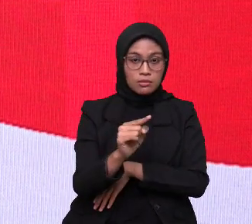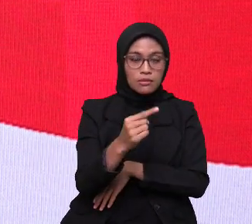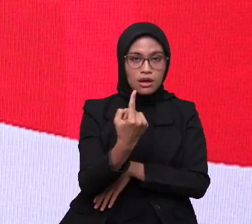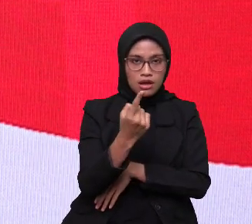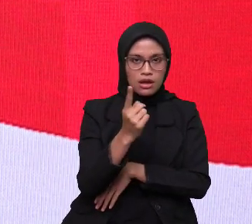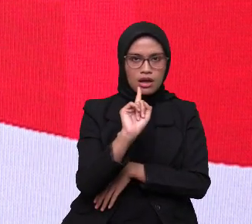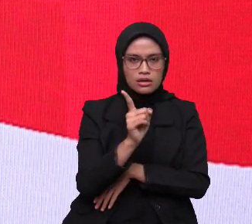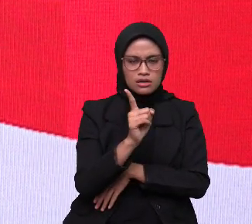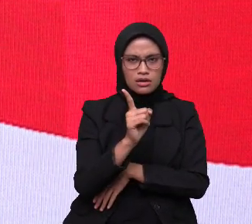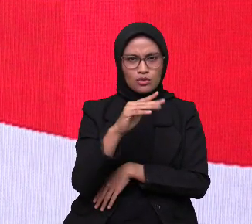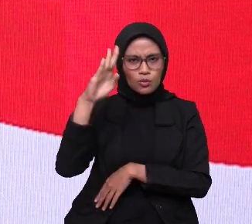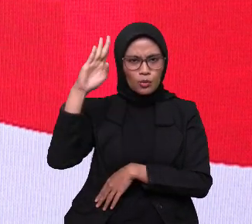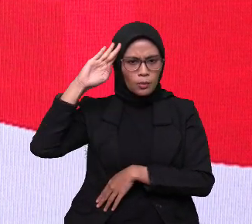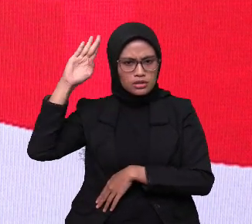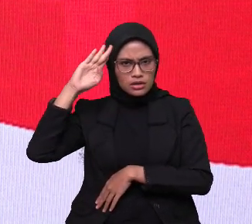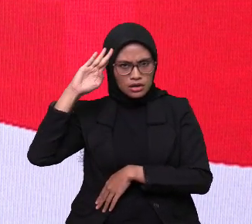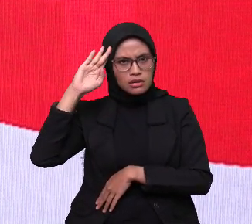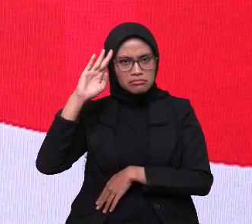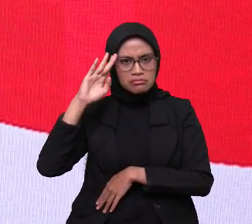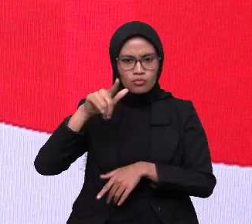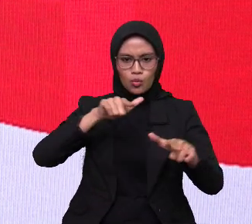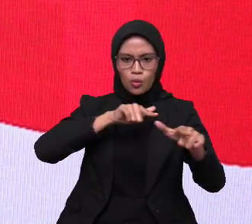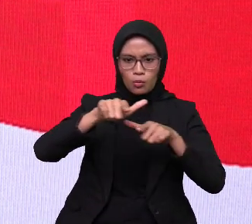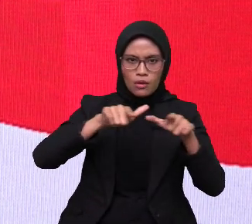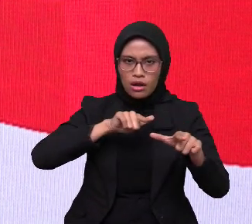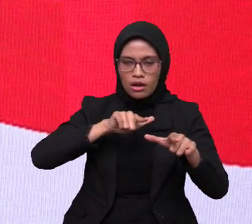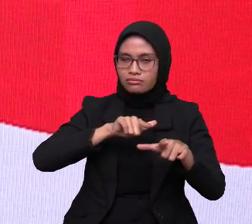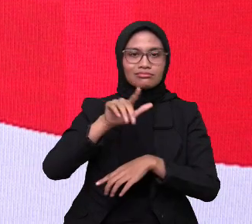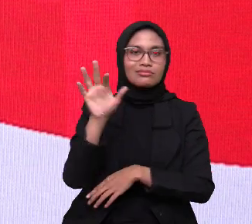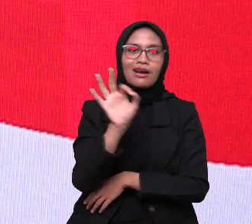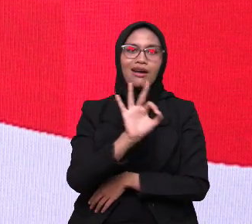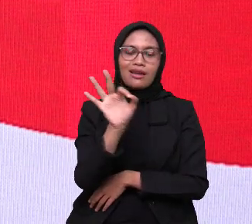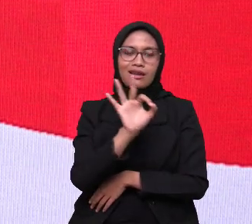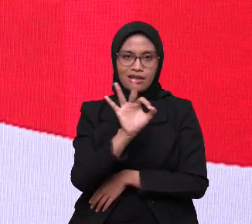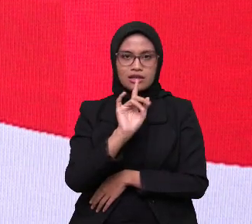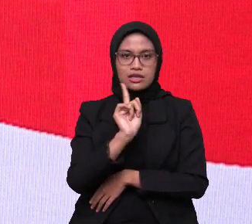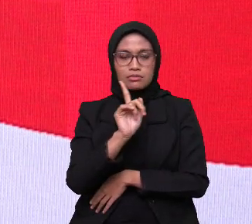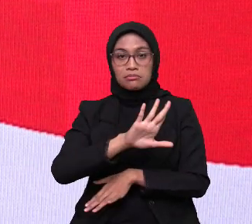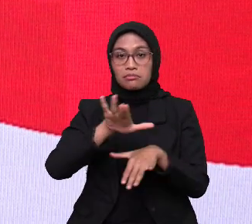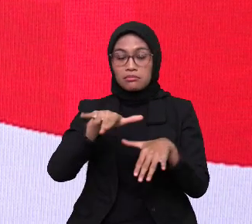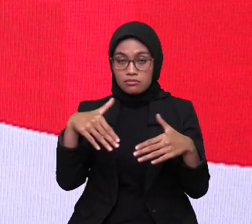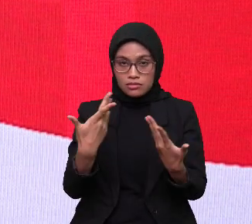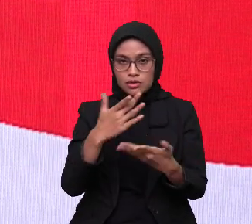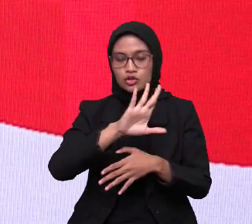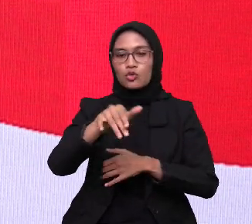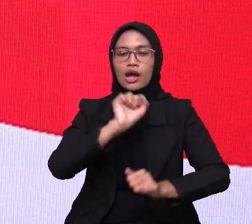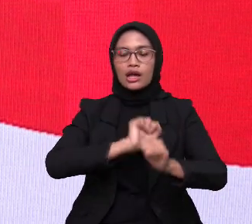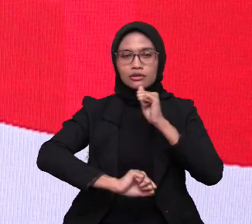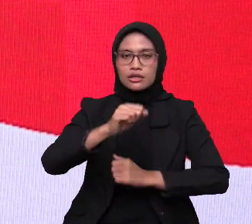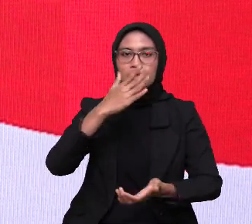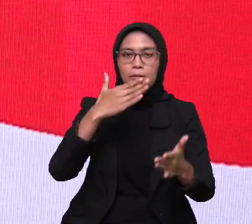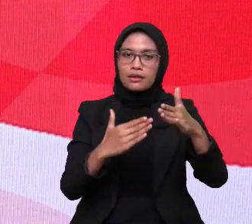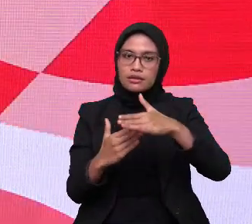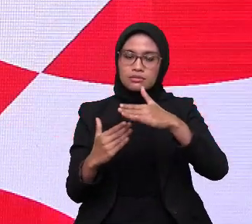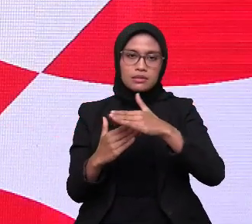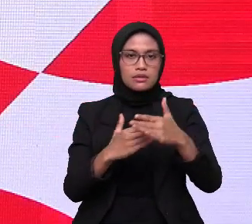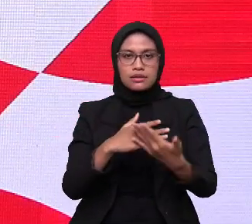perayaan upacara maupun lomba 17-an karena sedang diberlakukan pembatasan sosial berskala besar